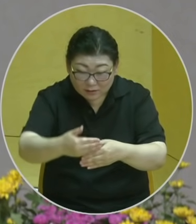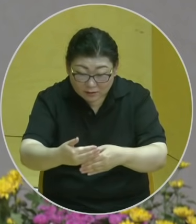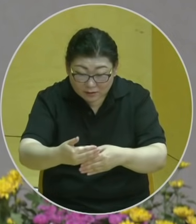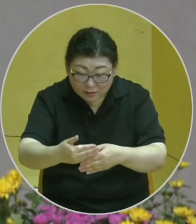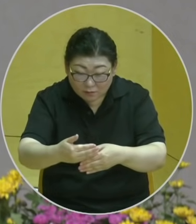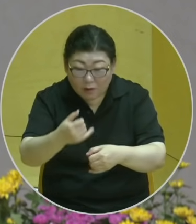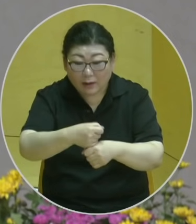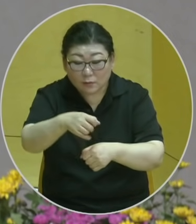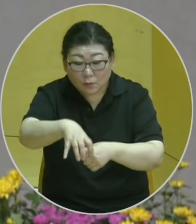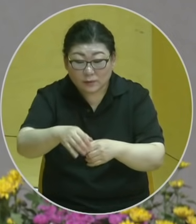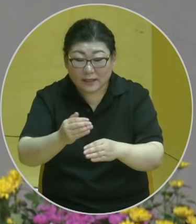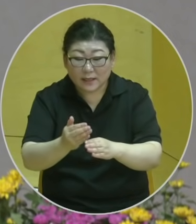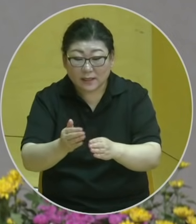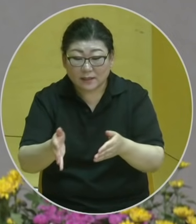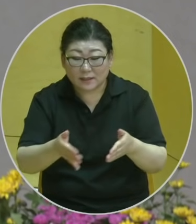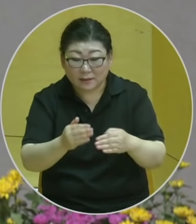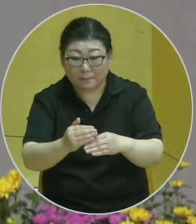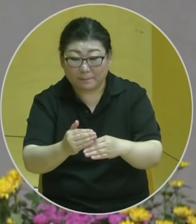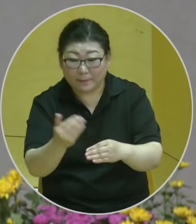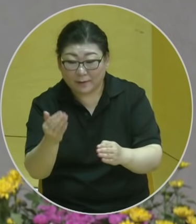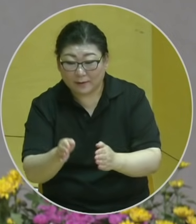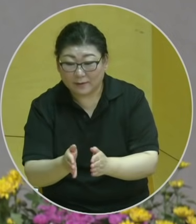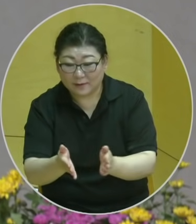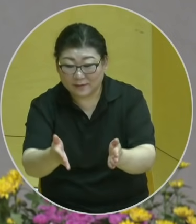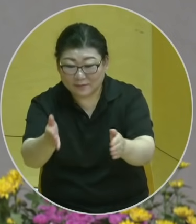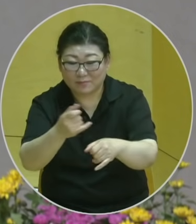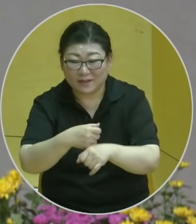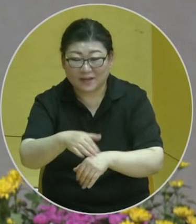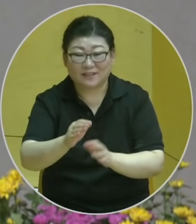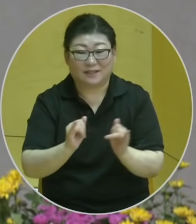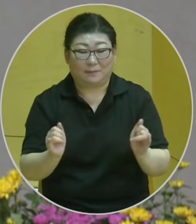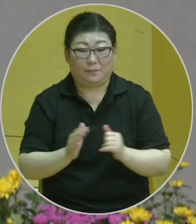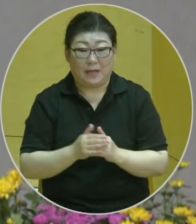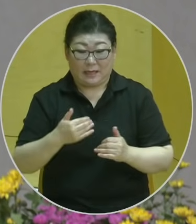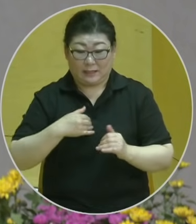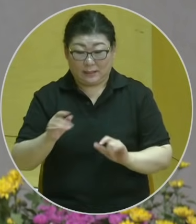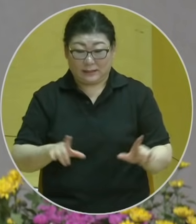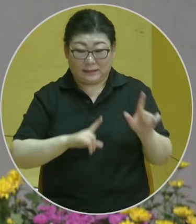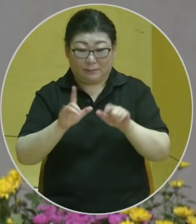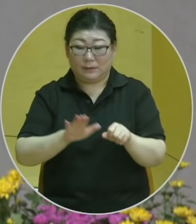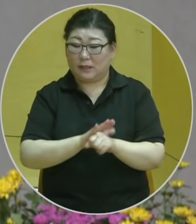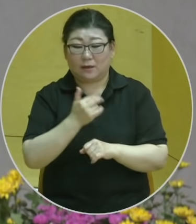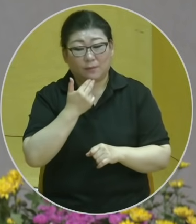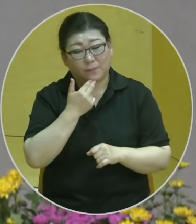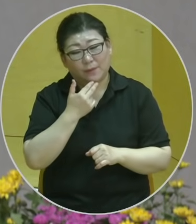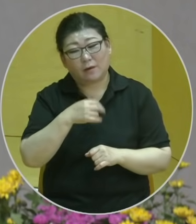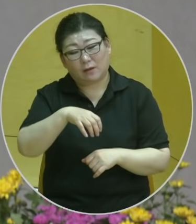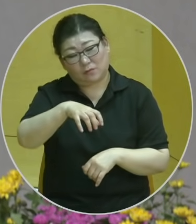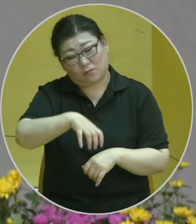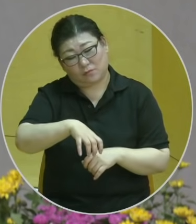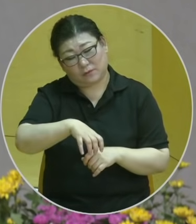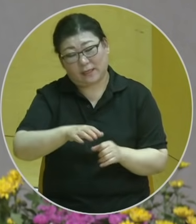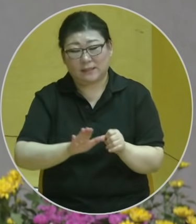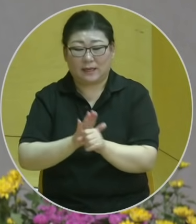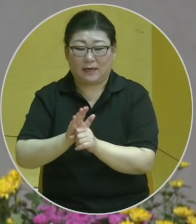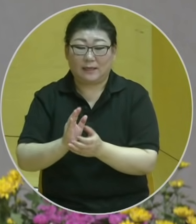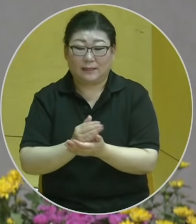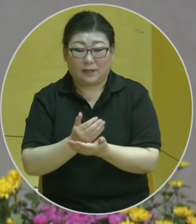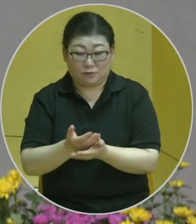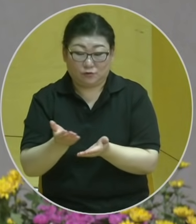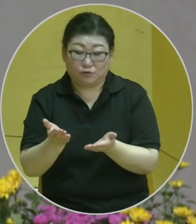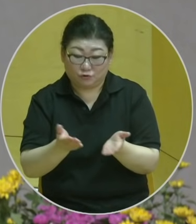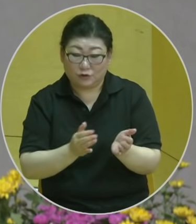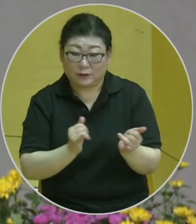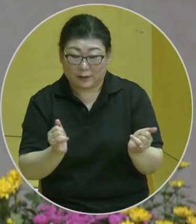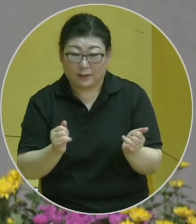길을 만들어서 가는 사람, 내 삶에는 사랑이 없다고 하는 곳에 사랑을 나누면서 가는 사람,